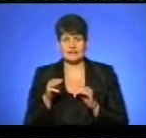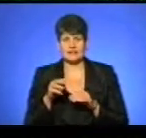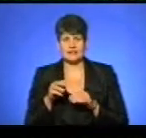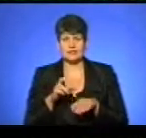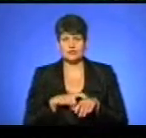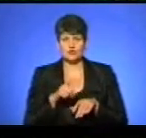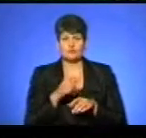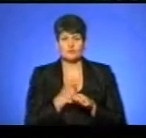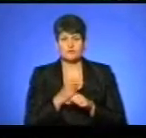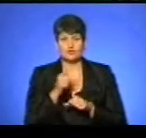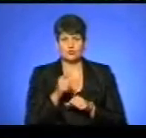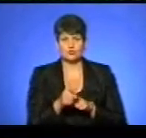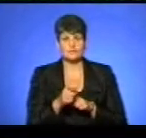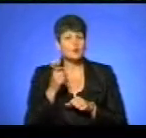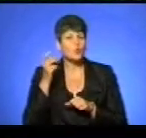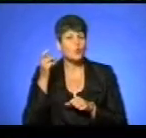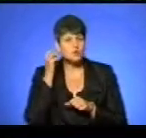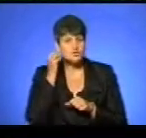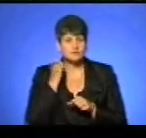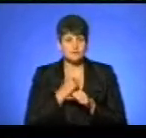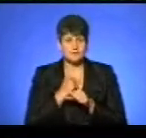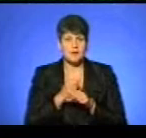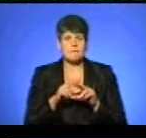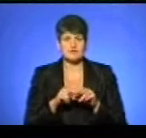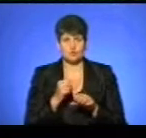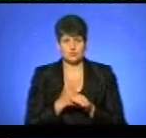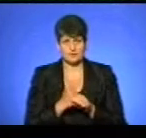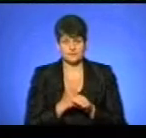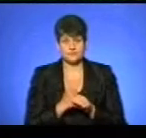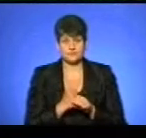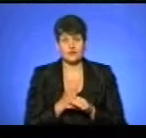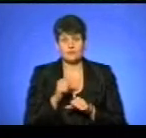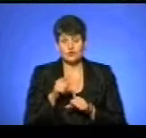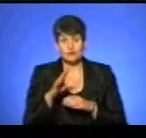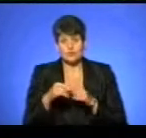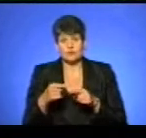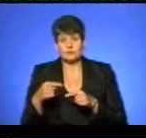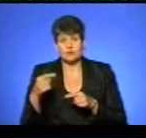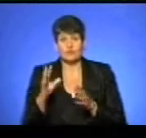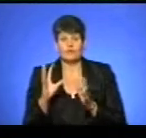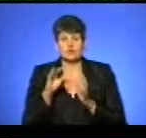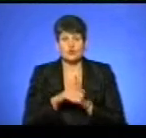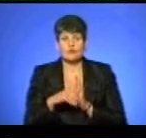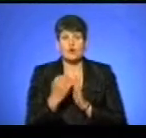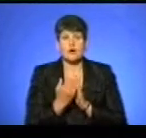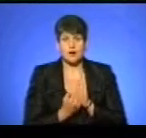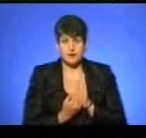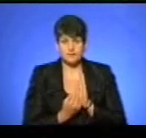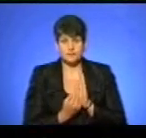йому, пробив кульчики, щоб, тобто зробити паспорт. Ну і так воно все пішло в програму,